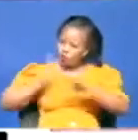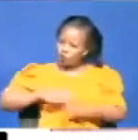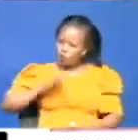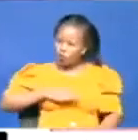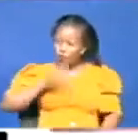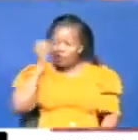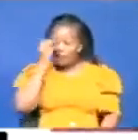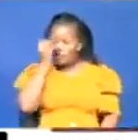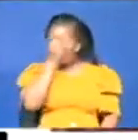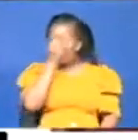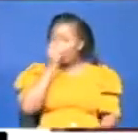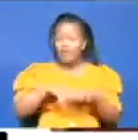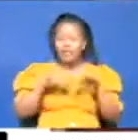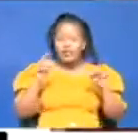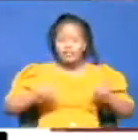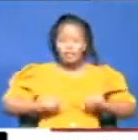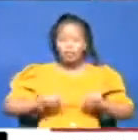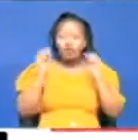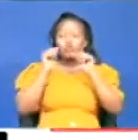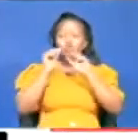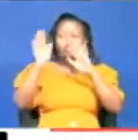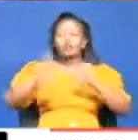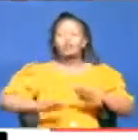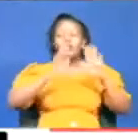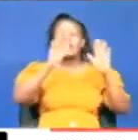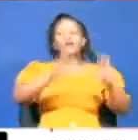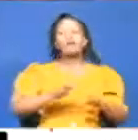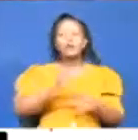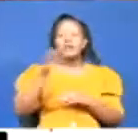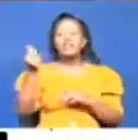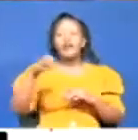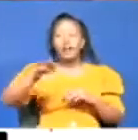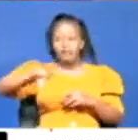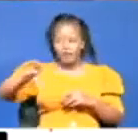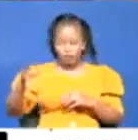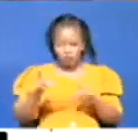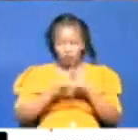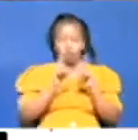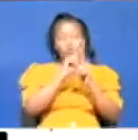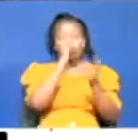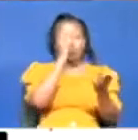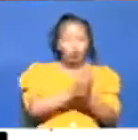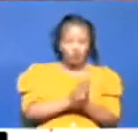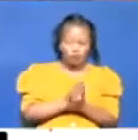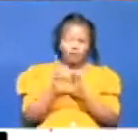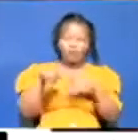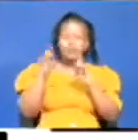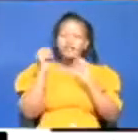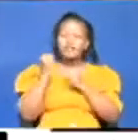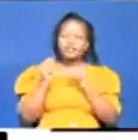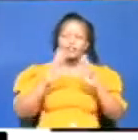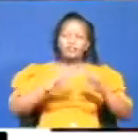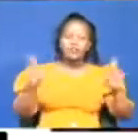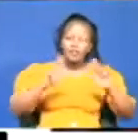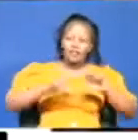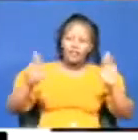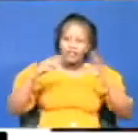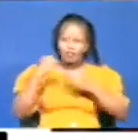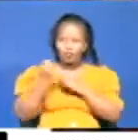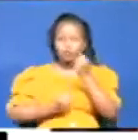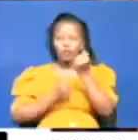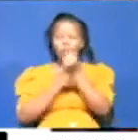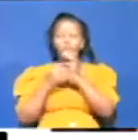anapoendelea na ziara katika kaunti zingine, na pia kudhihirisha kujitolea kwao kuunga mkono utawala